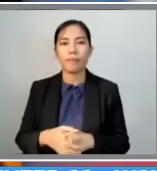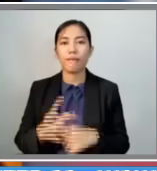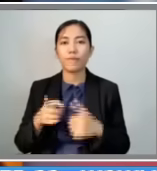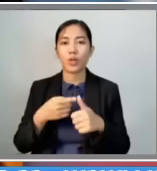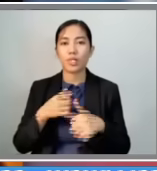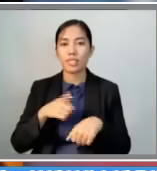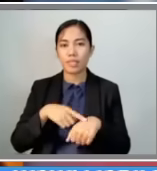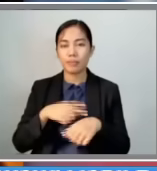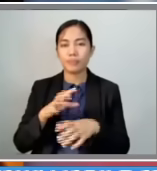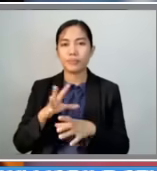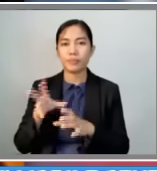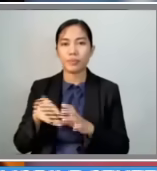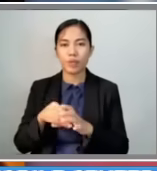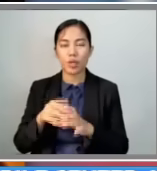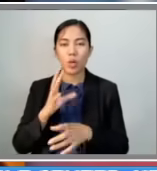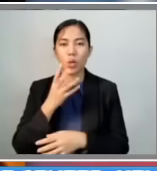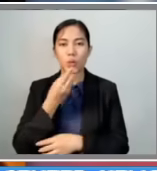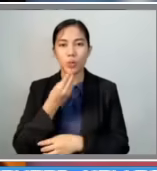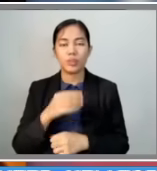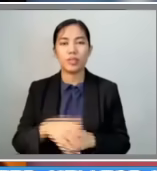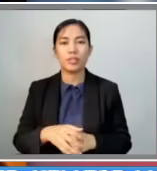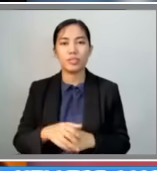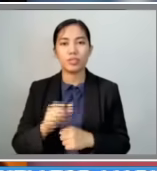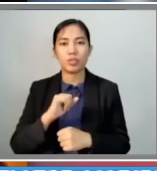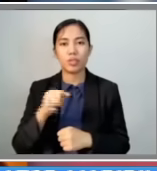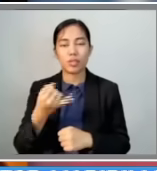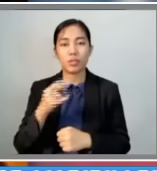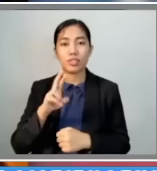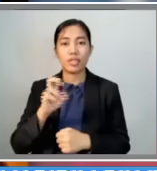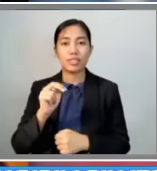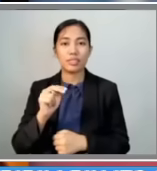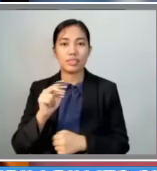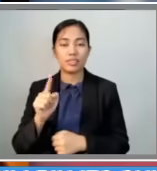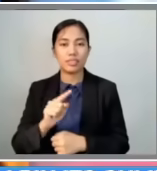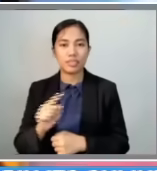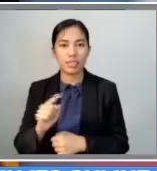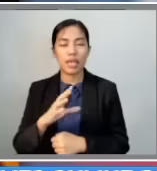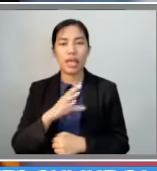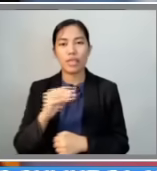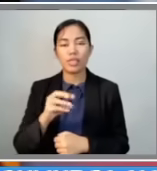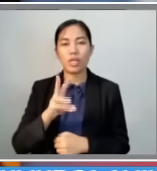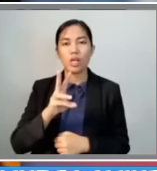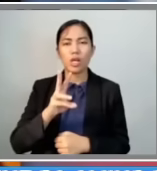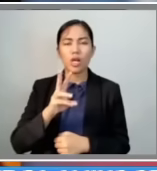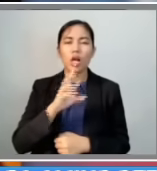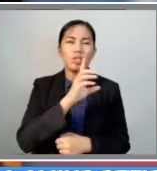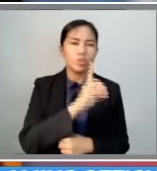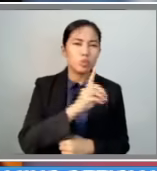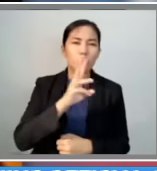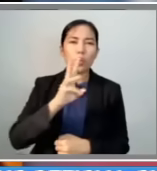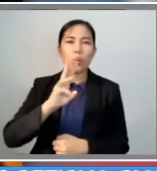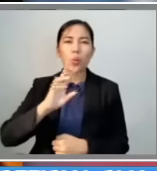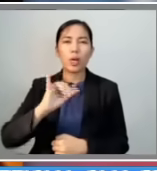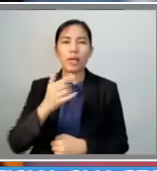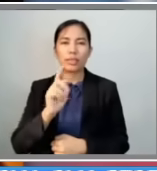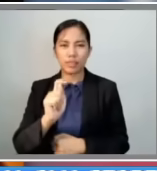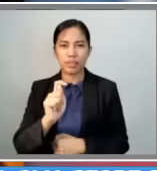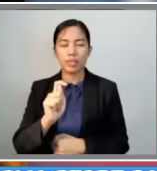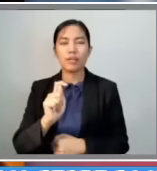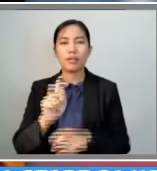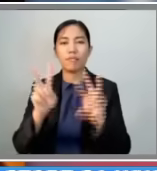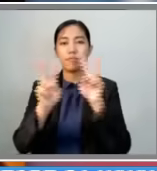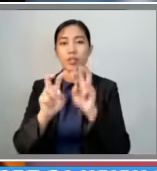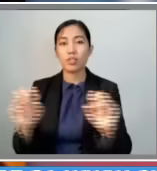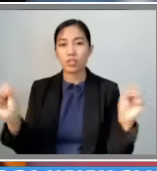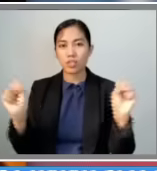Cup nina AJ Edurenz, Orenz Abando at si Dwight Ramos. Makakalaban nila bukas ang Dominican Republic